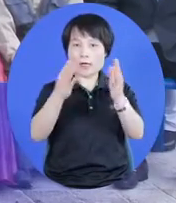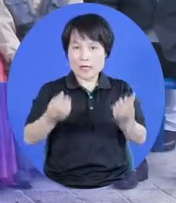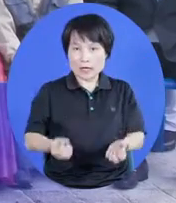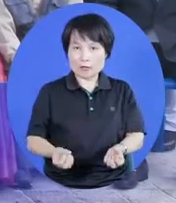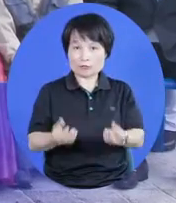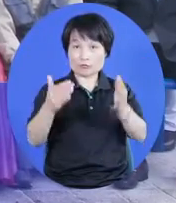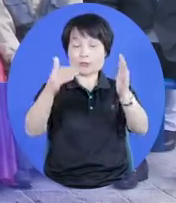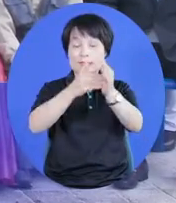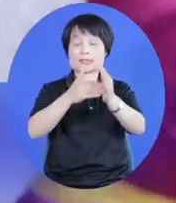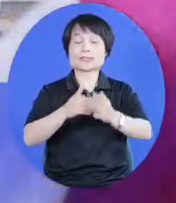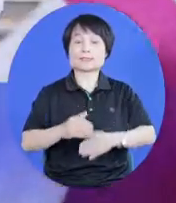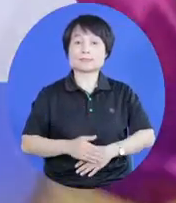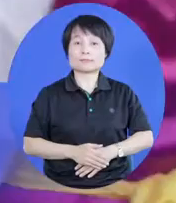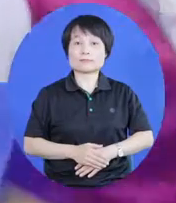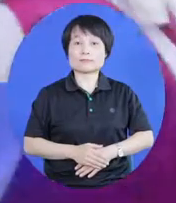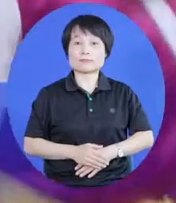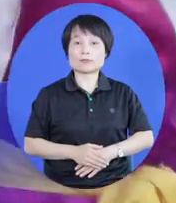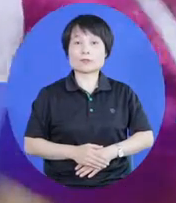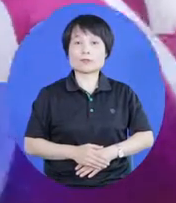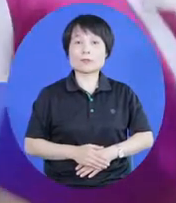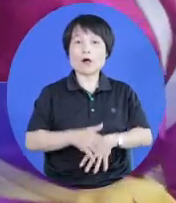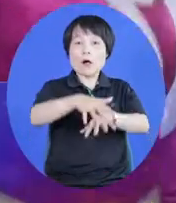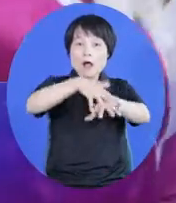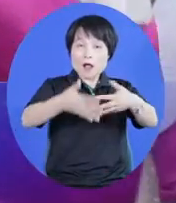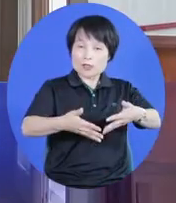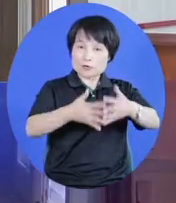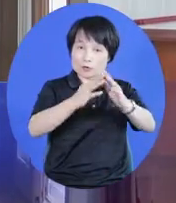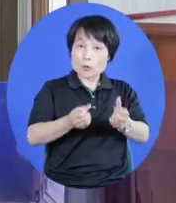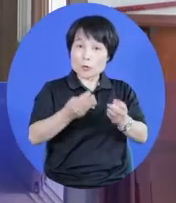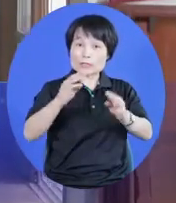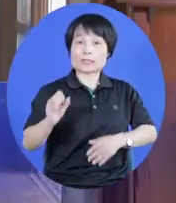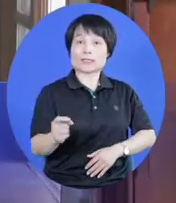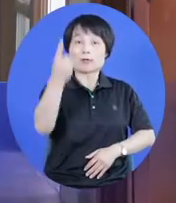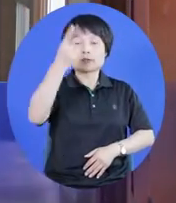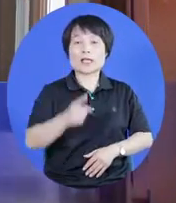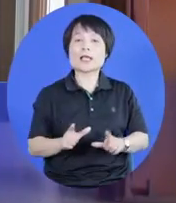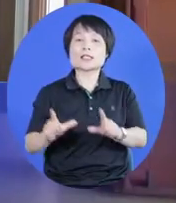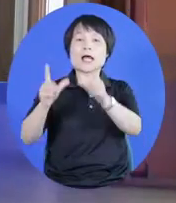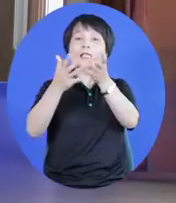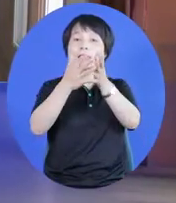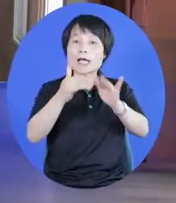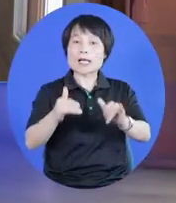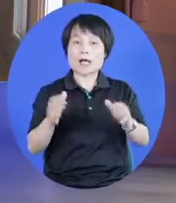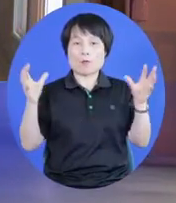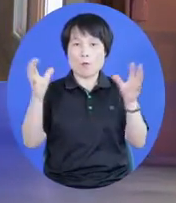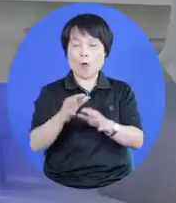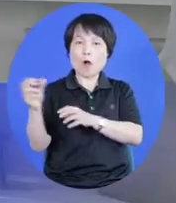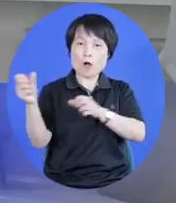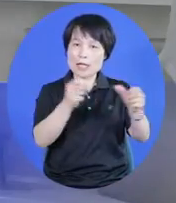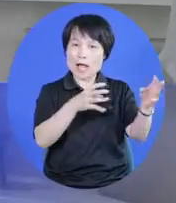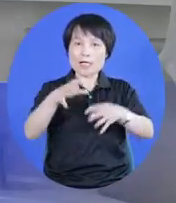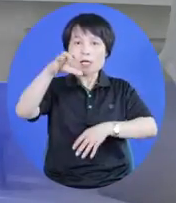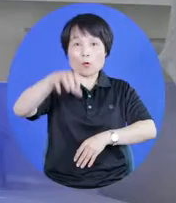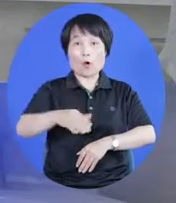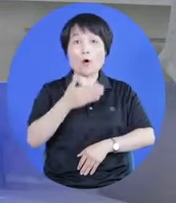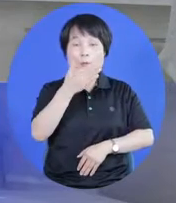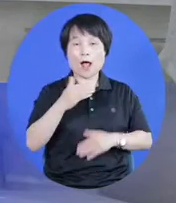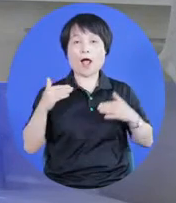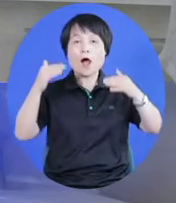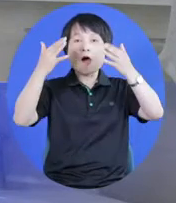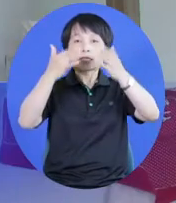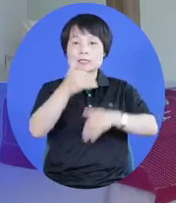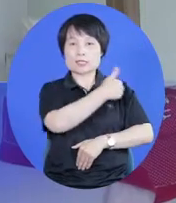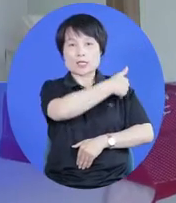11일 준공식을 가졌습니다 이번 마을에 간 준공으로 마을 주민들이 모여 이야기할 수 있는 공간이자